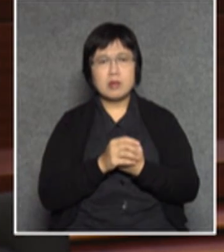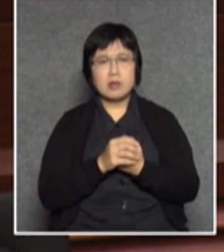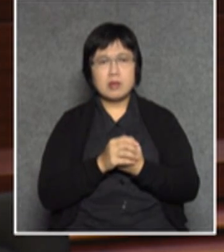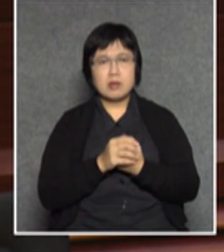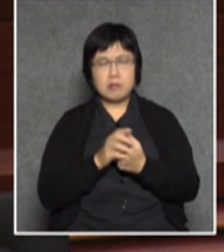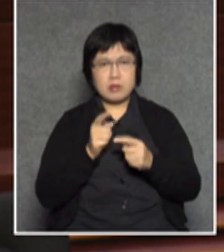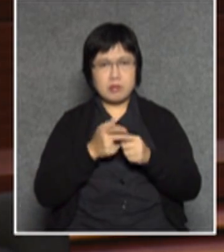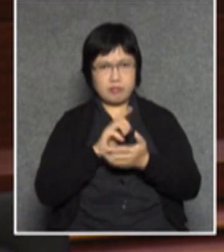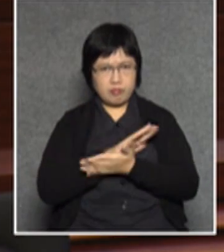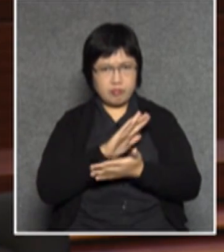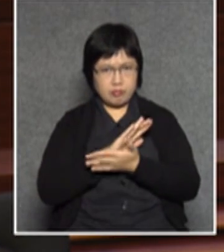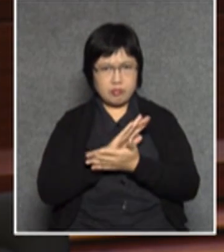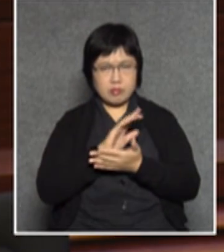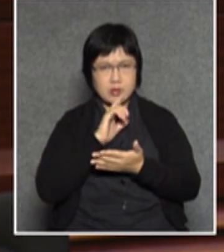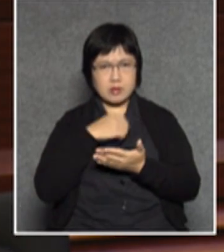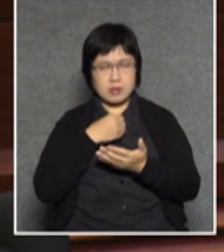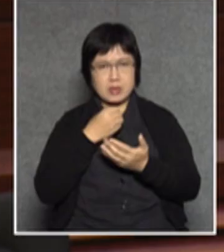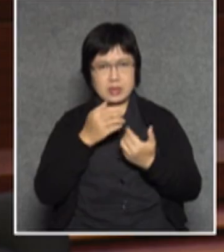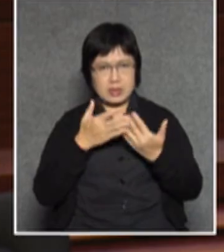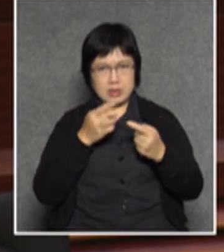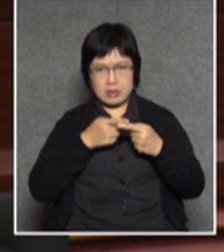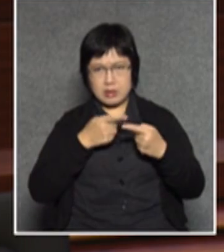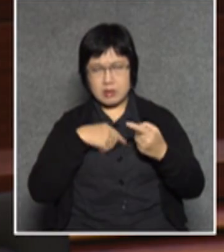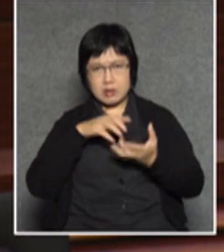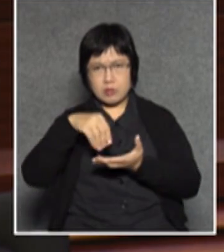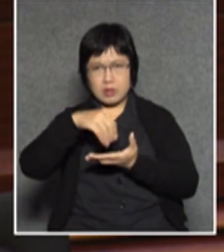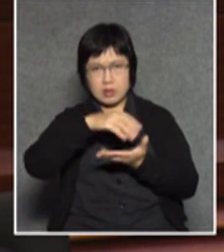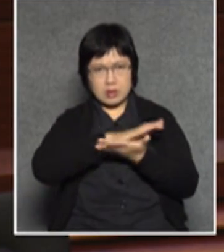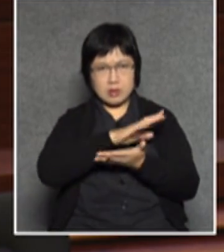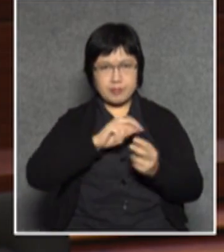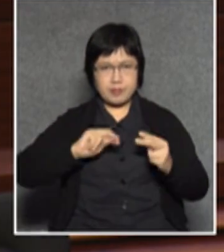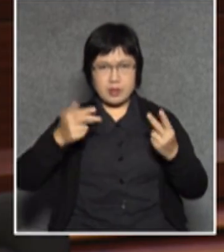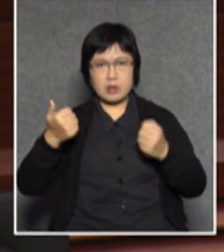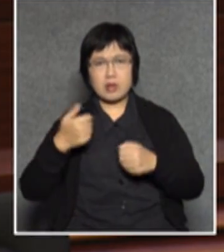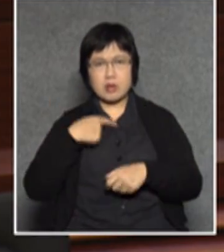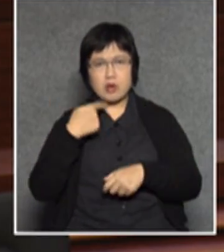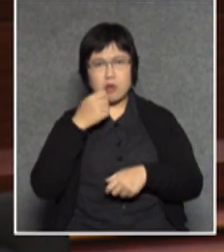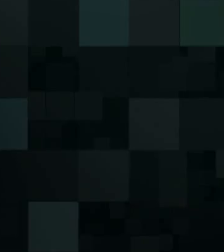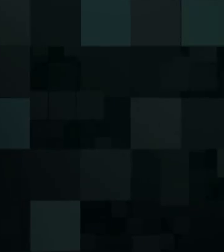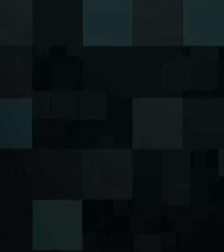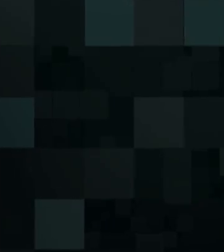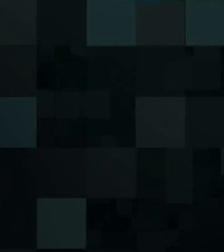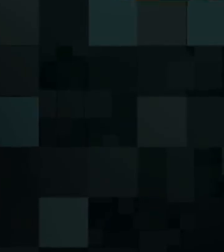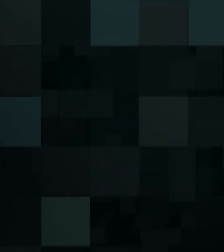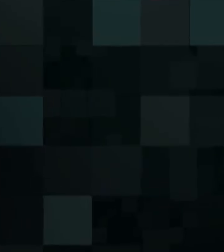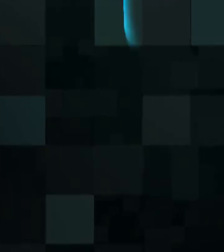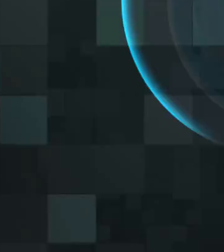實收集他們的經驗是怎樣去優化，不是純粹是口頭上的優化過程。